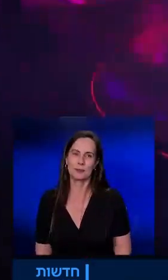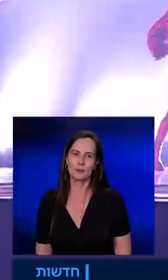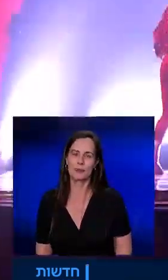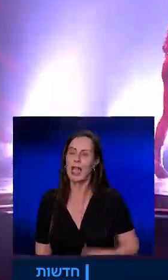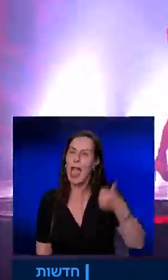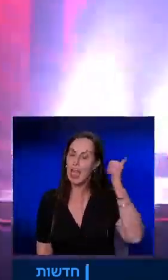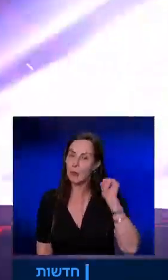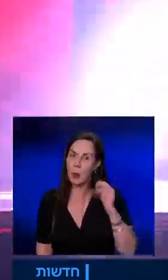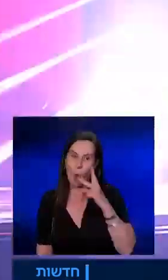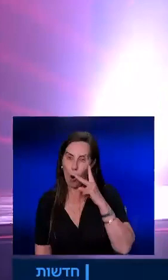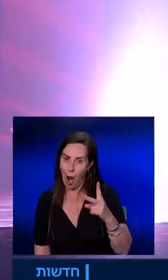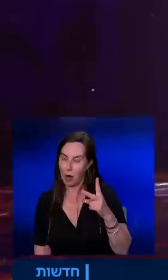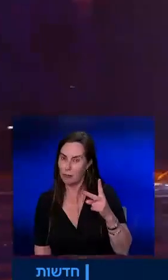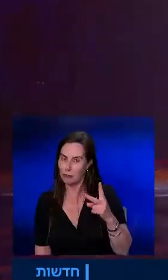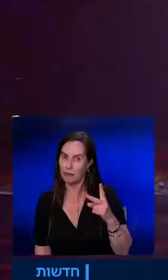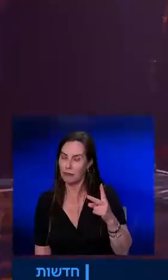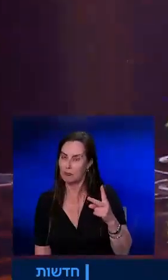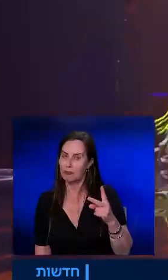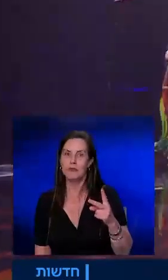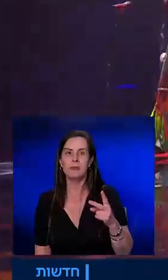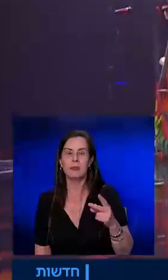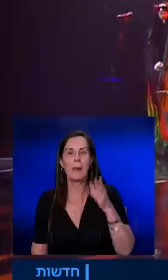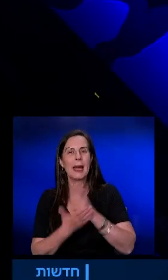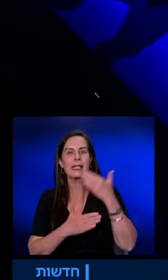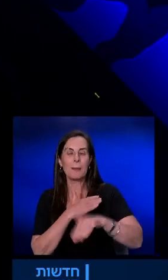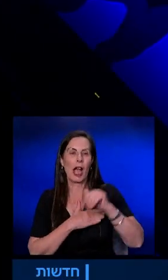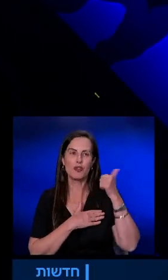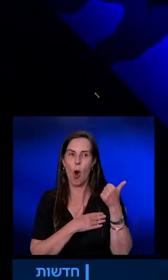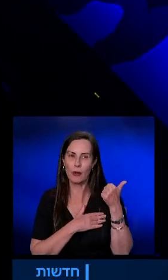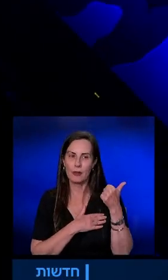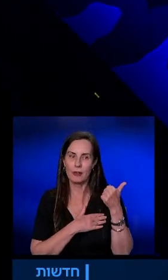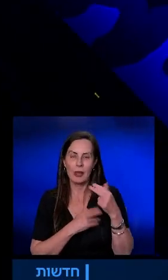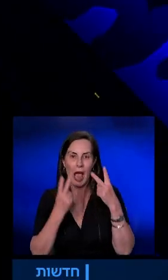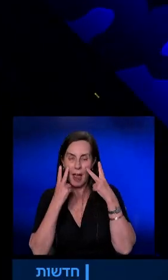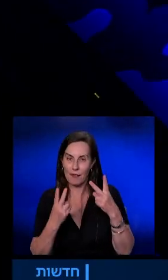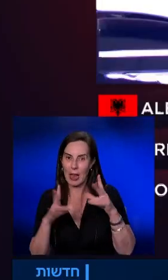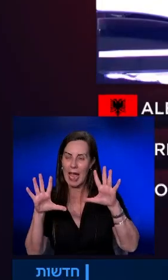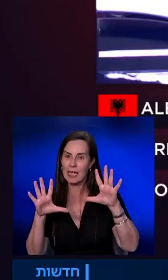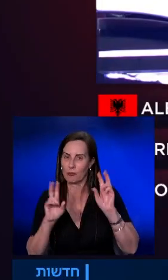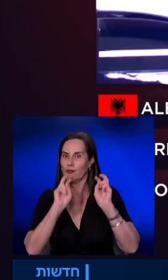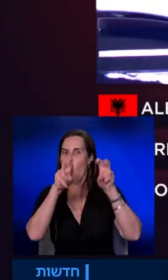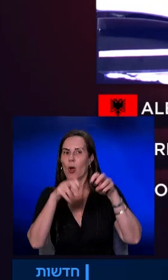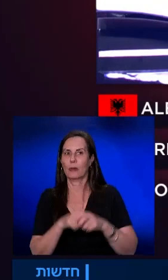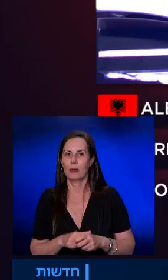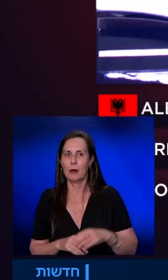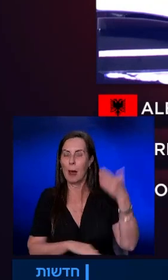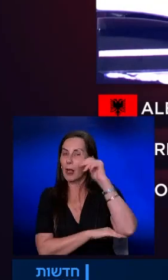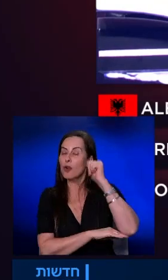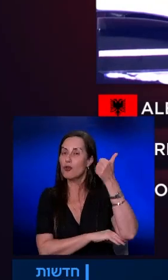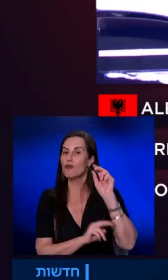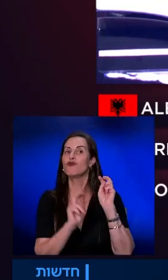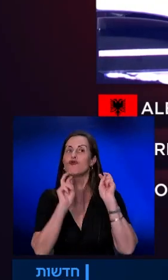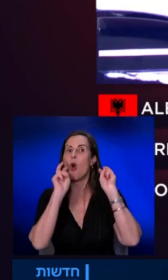אתמול צפה מיכאל יחד עם חברי המשלחת בחצי הגמר הראשון, וראה את 10 העולות לגמר. The first country